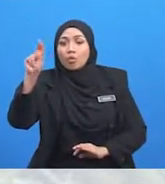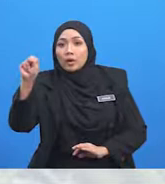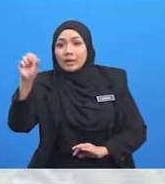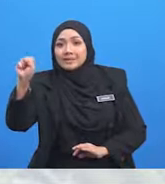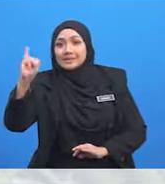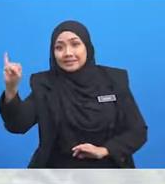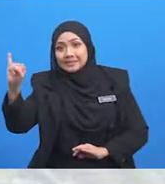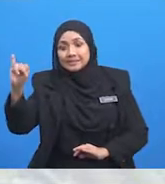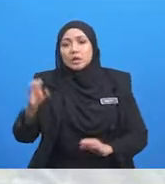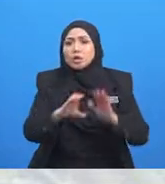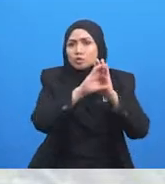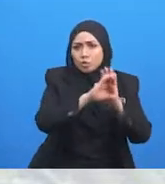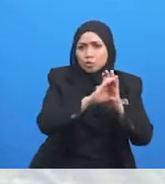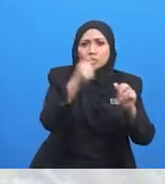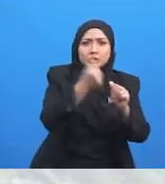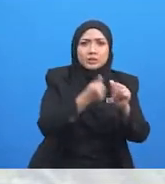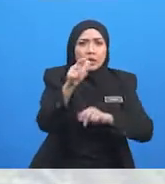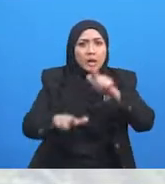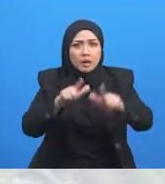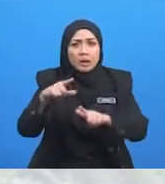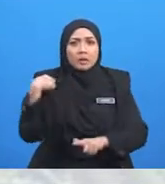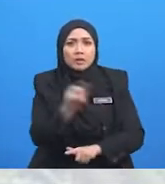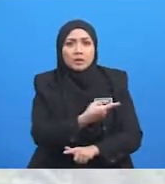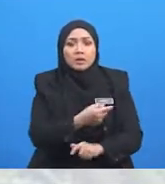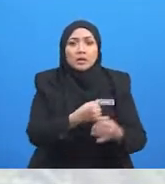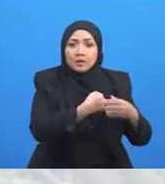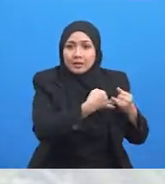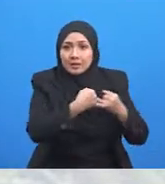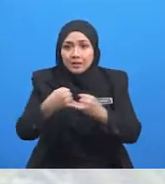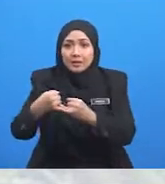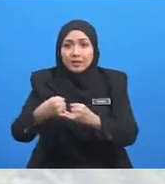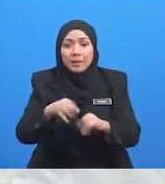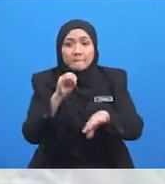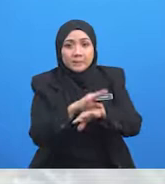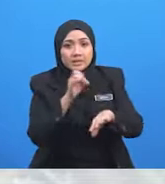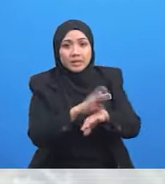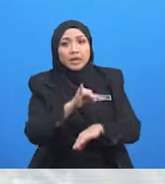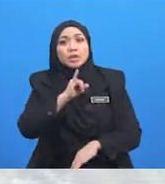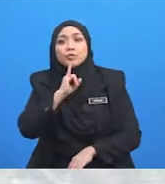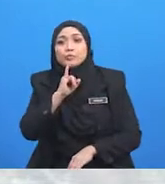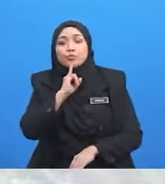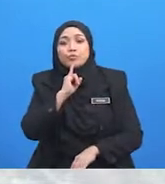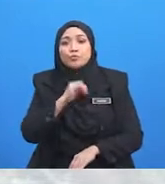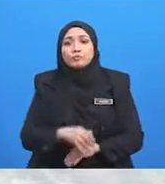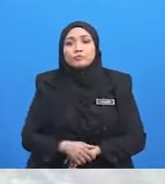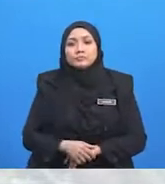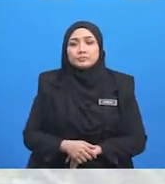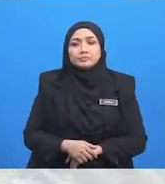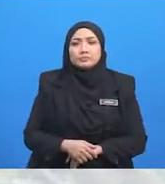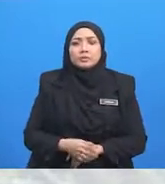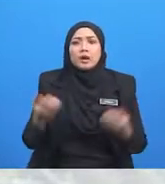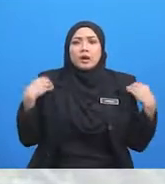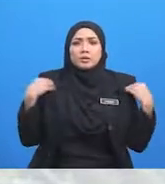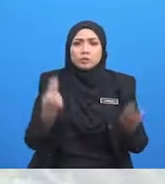Setiap langkah kita diiringi pesanan ibu. pada baris sajak ini